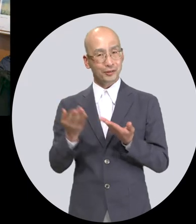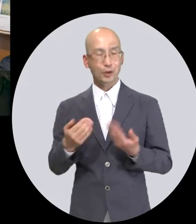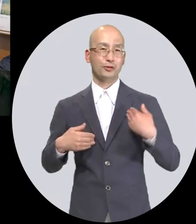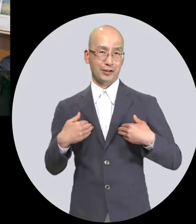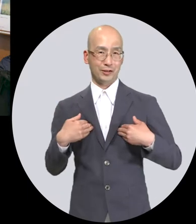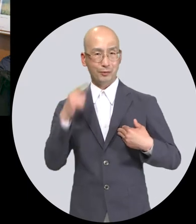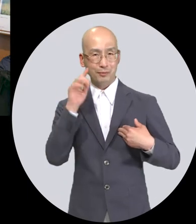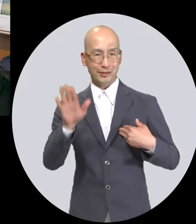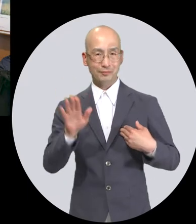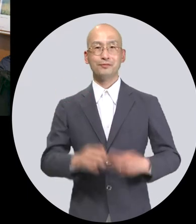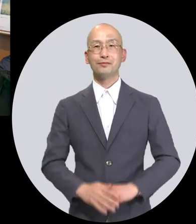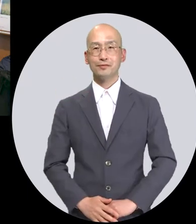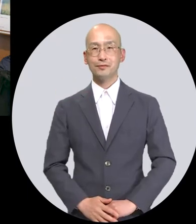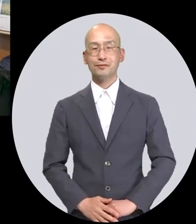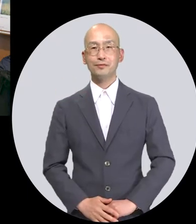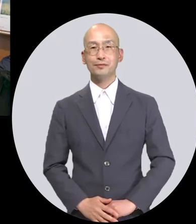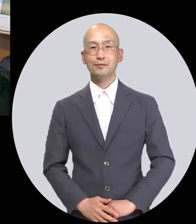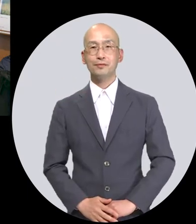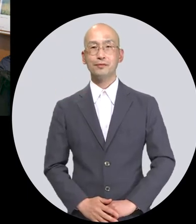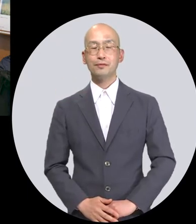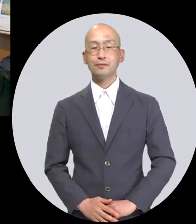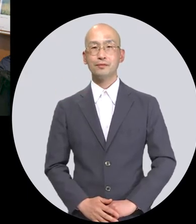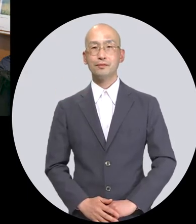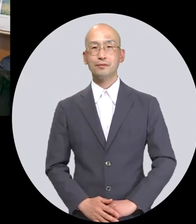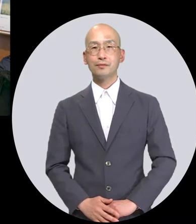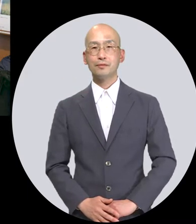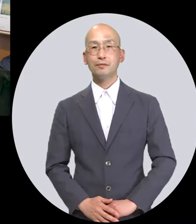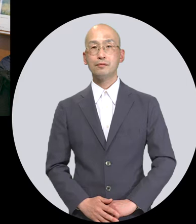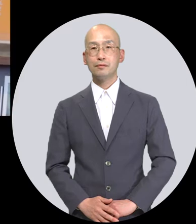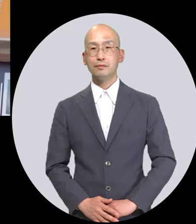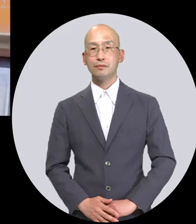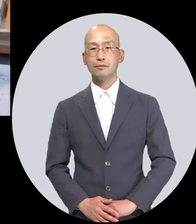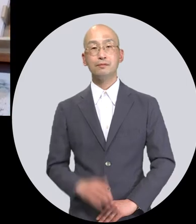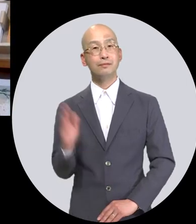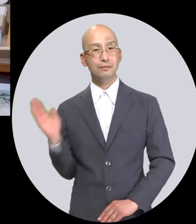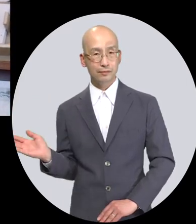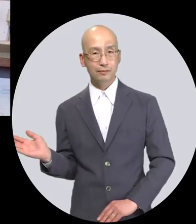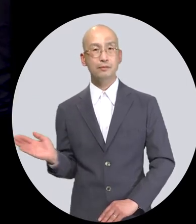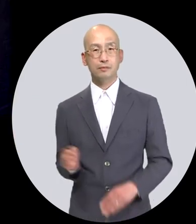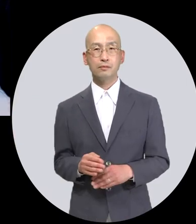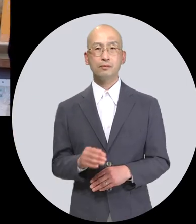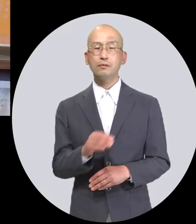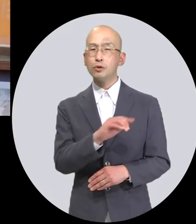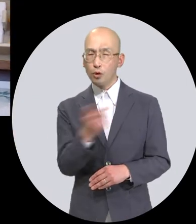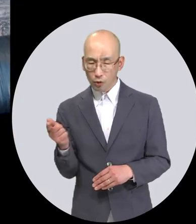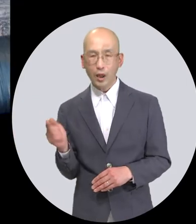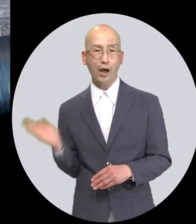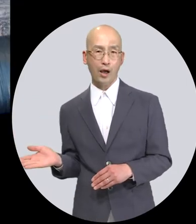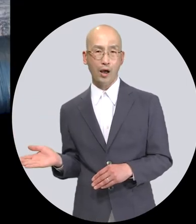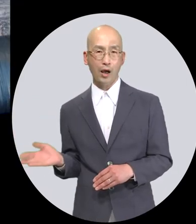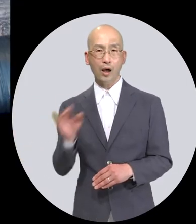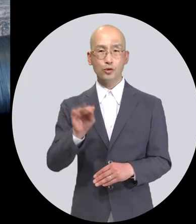思って置いてありますので、ぜひ使ってください。でここには、たくさんのラーニングツールが置か